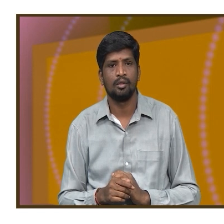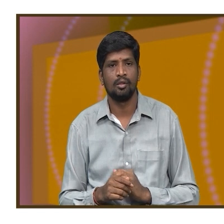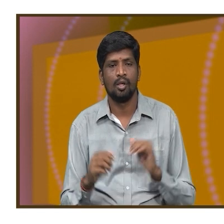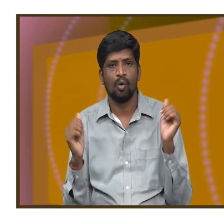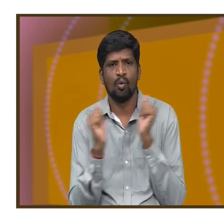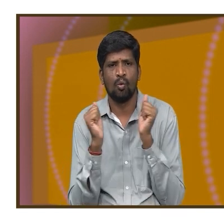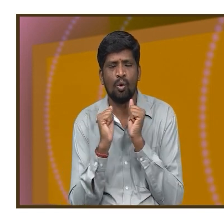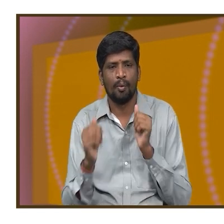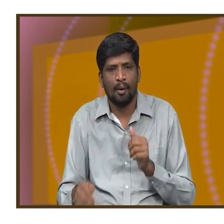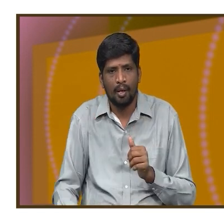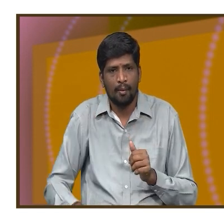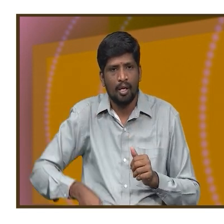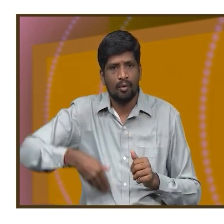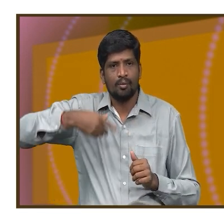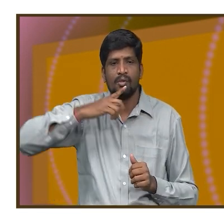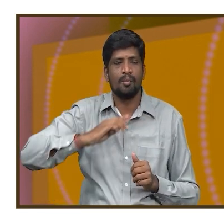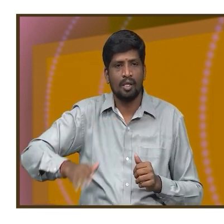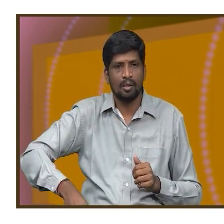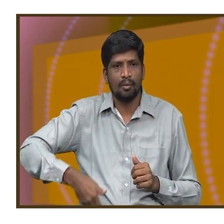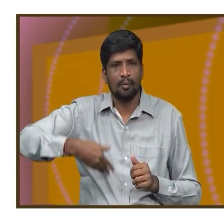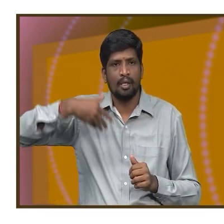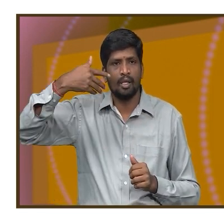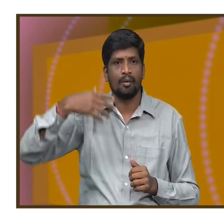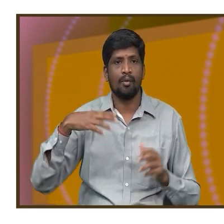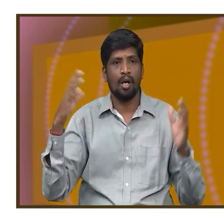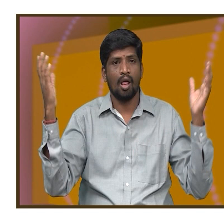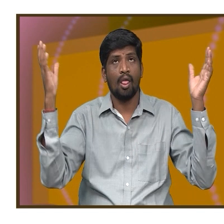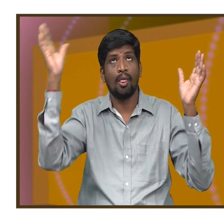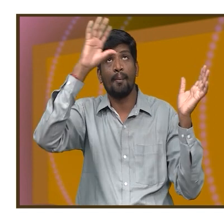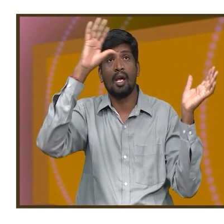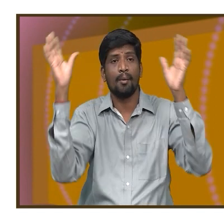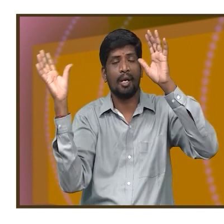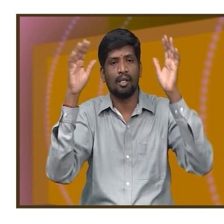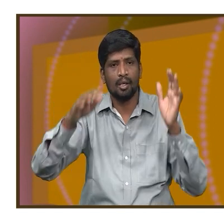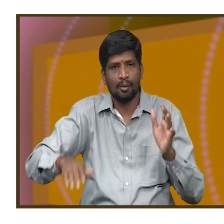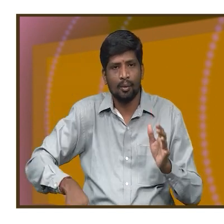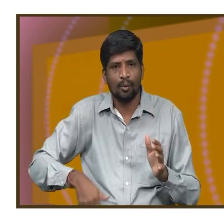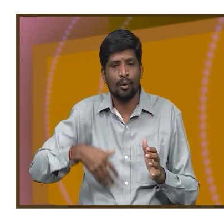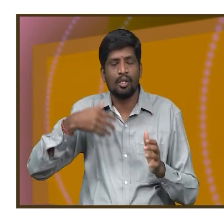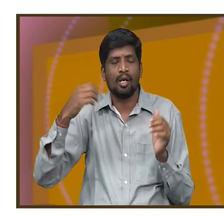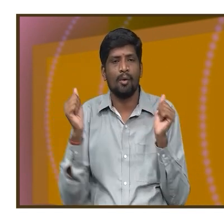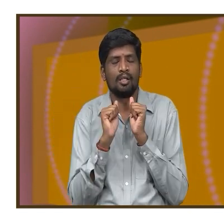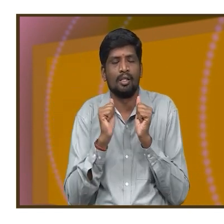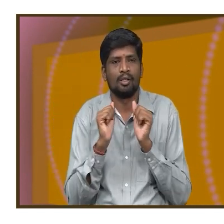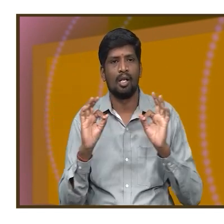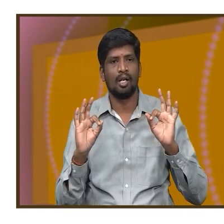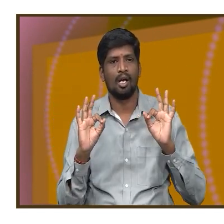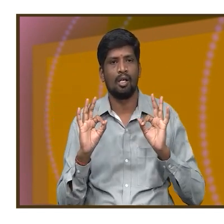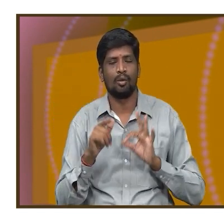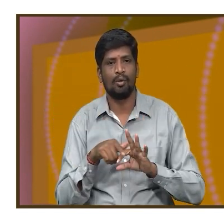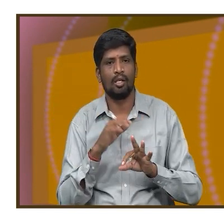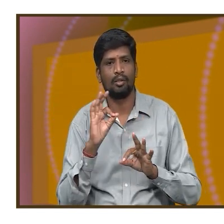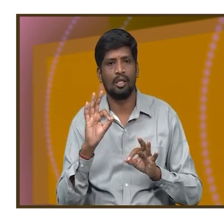பனியினுடைய மிருது படர்வதைப் போலவும் ஒரு மேகத்துணுக்குக்குள் செல்வதைப் போலவும் குளிர்ச்சியாக இருக்கும். இதுதான் அந்த